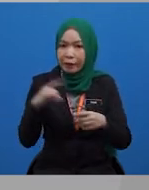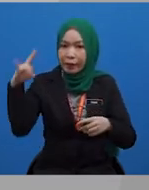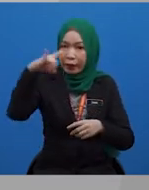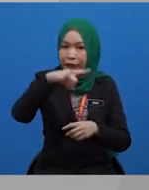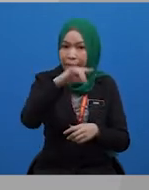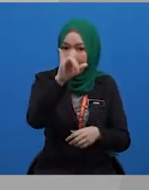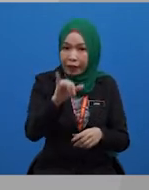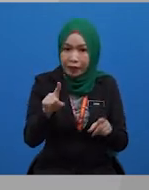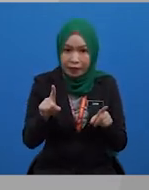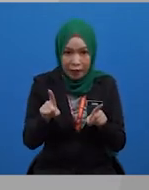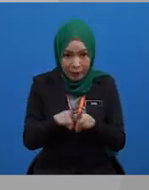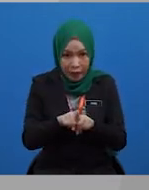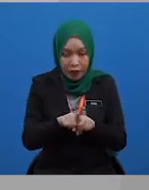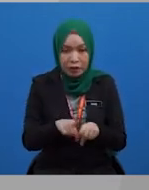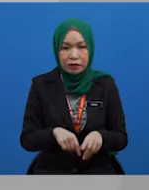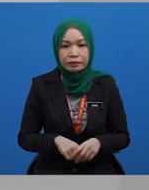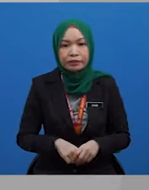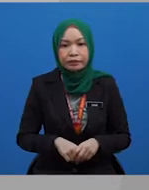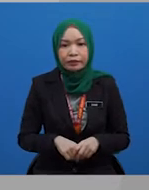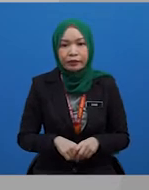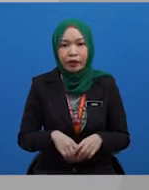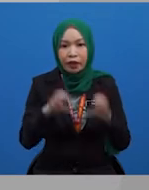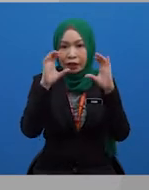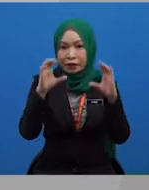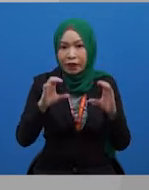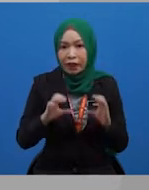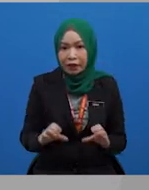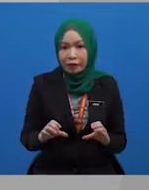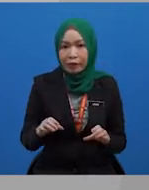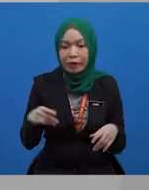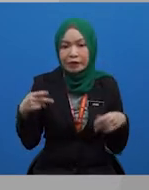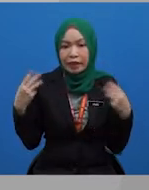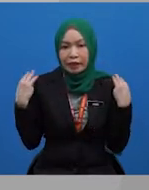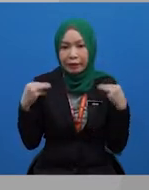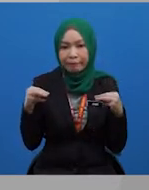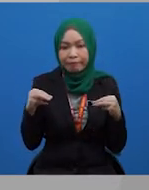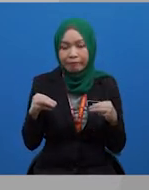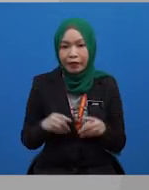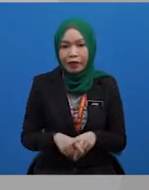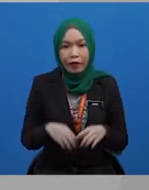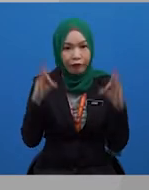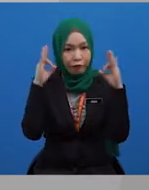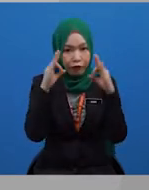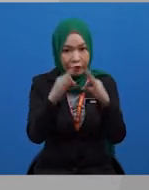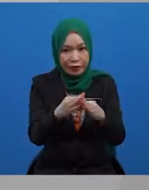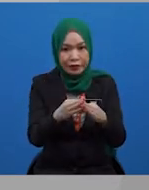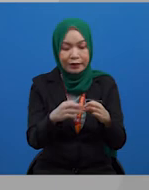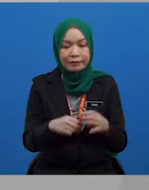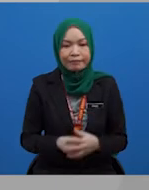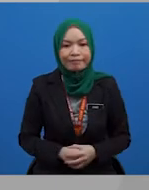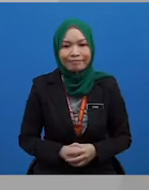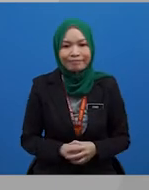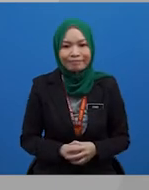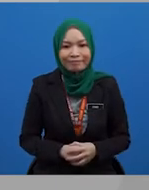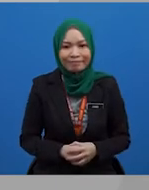fokus kepada suatu pasaran ataupun asas segmentasi yang dipilih. Ini kerana ia menyasarkan mengikut kaedah campuran pemasaran